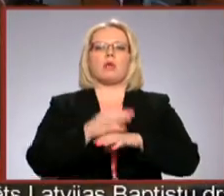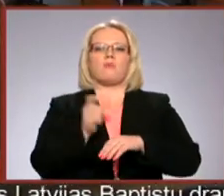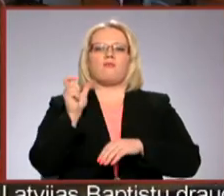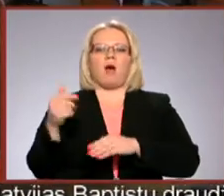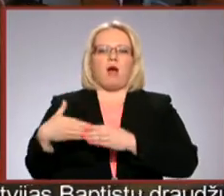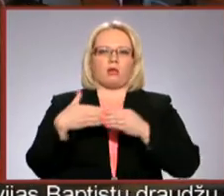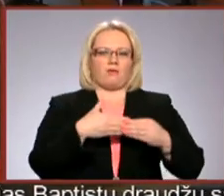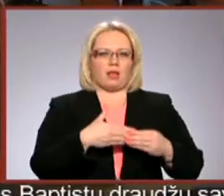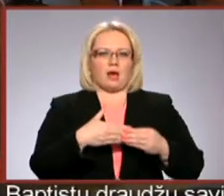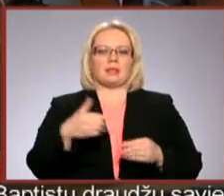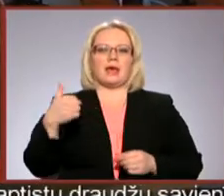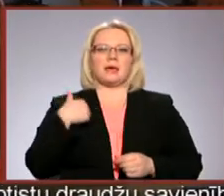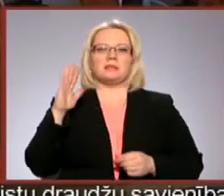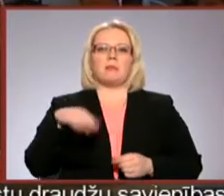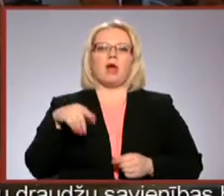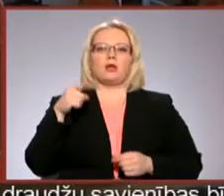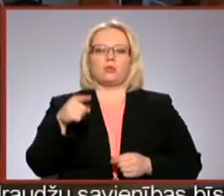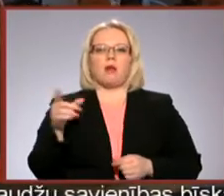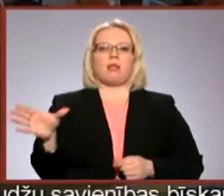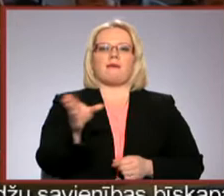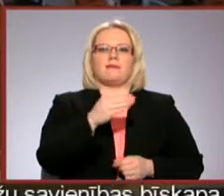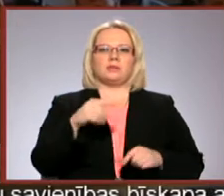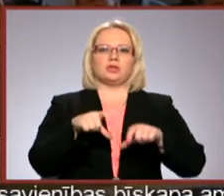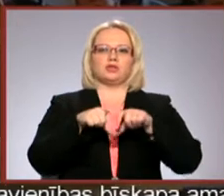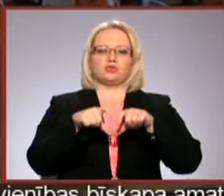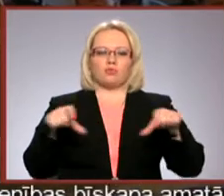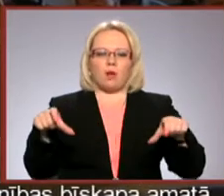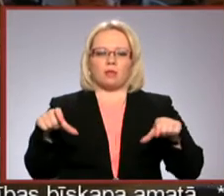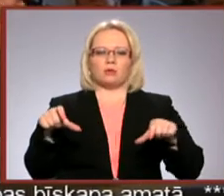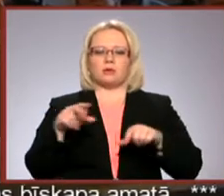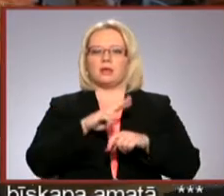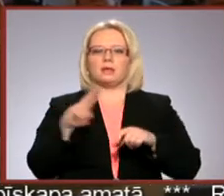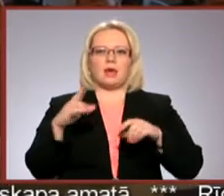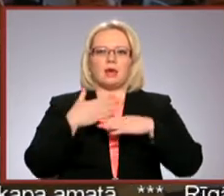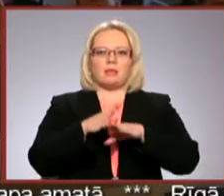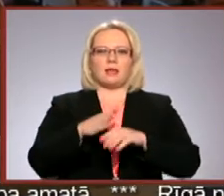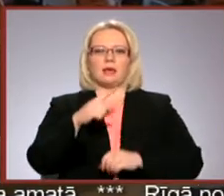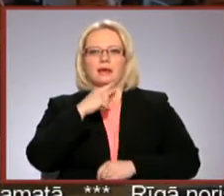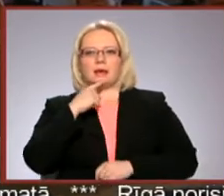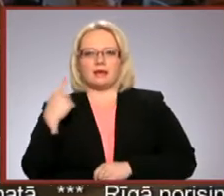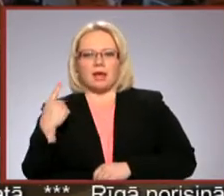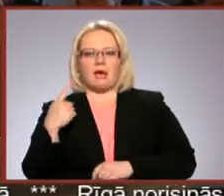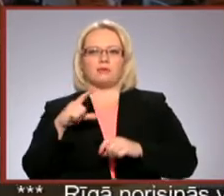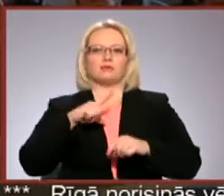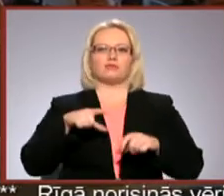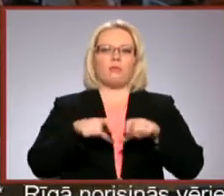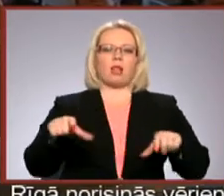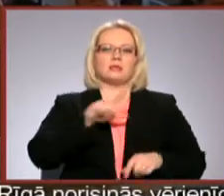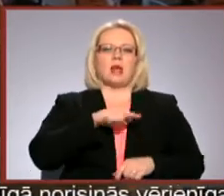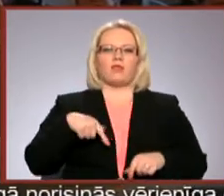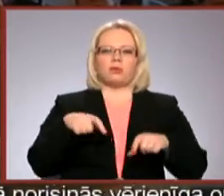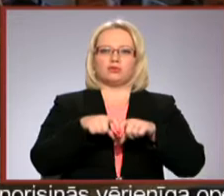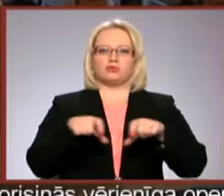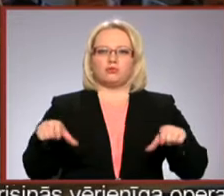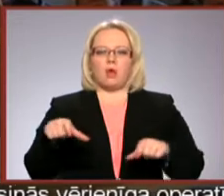to, lai visas skolas nedalīja Krievu skolu, Latvijas skolu.